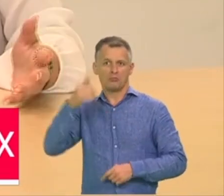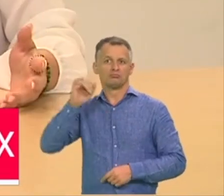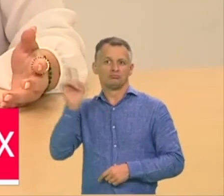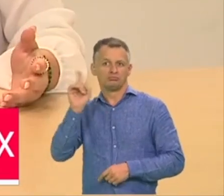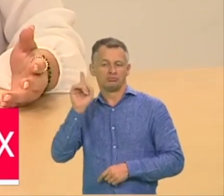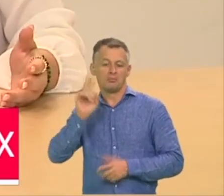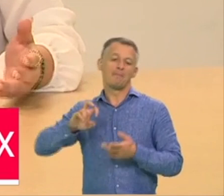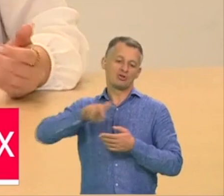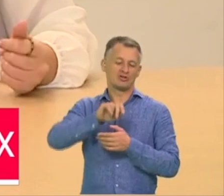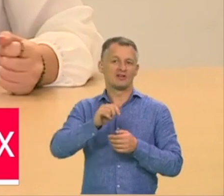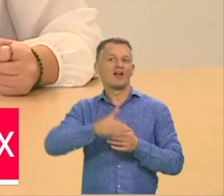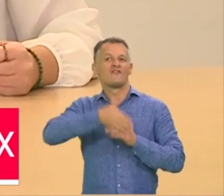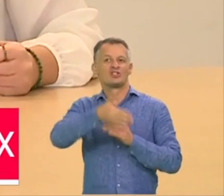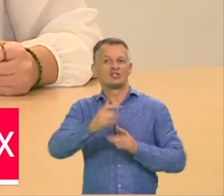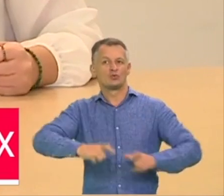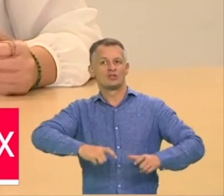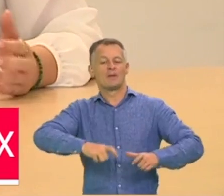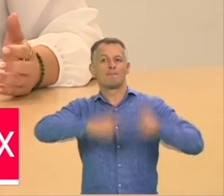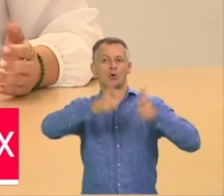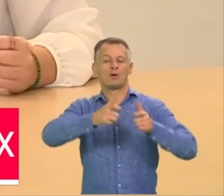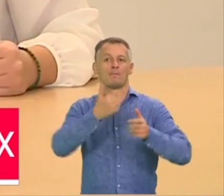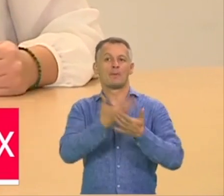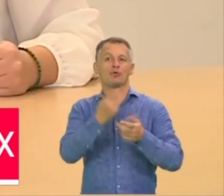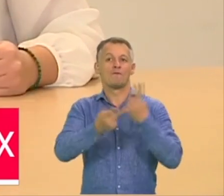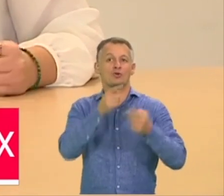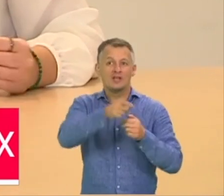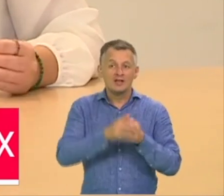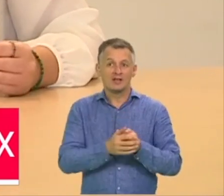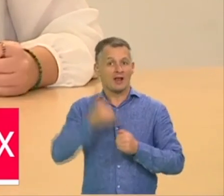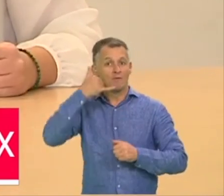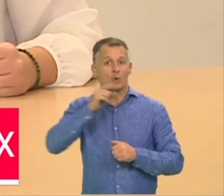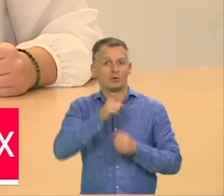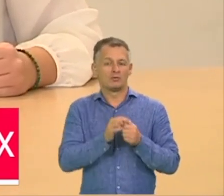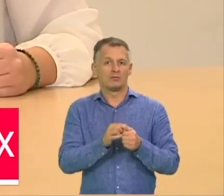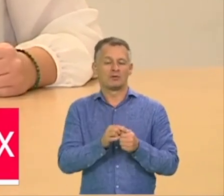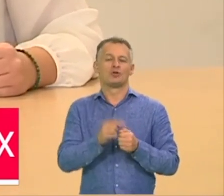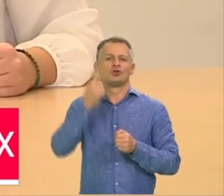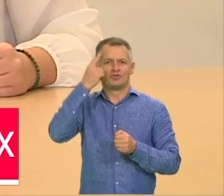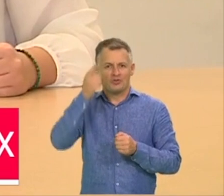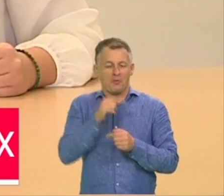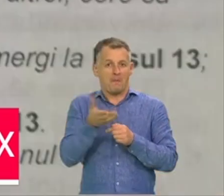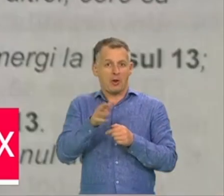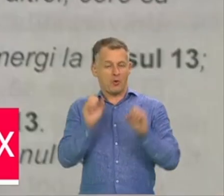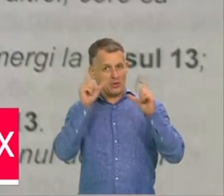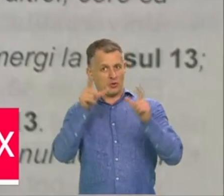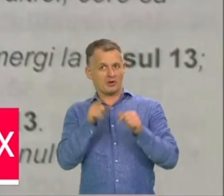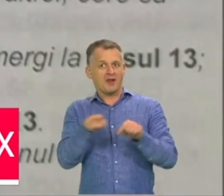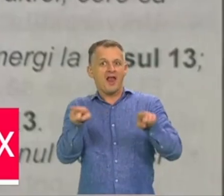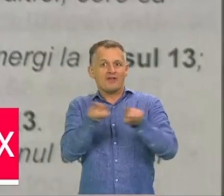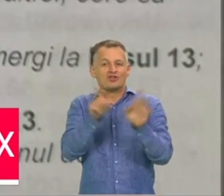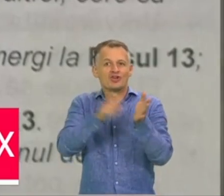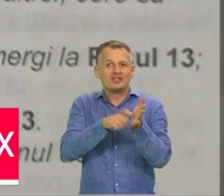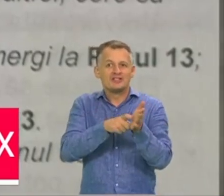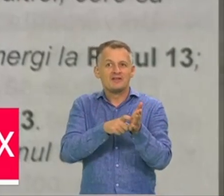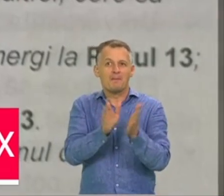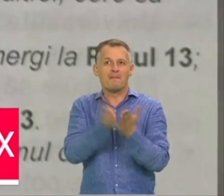vecinul de scară pentru a folosi telefonul lui. Știu, pare incredibil, însă așa sună o cerință dintr-un manual de informatică de